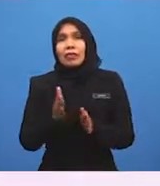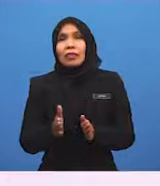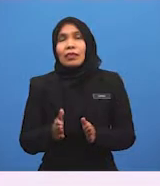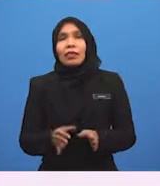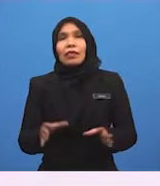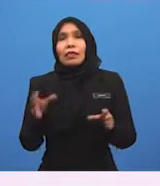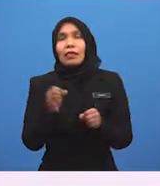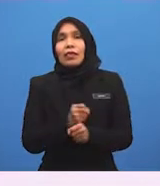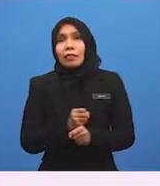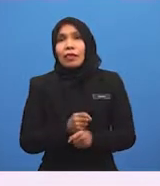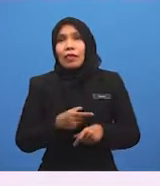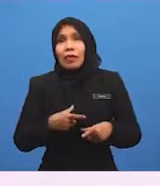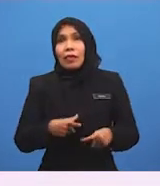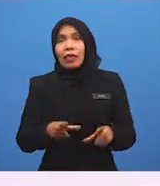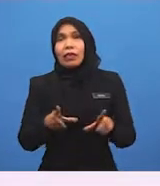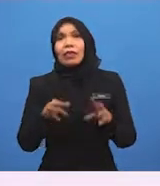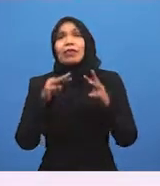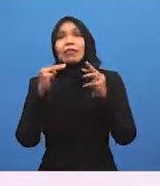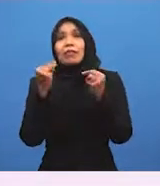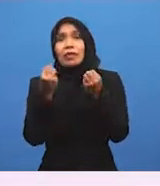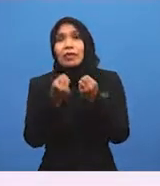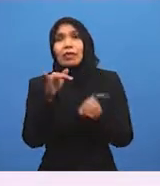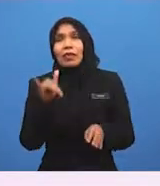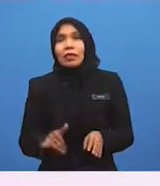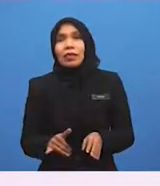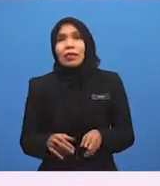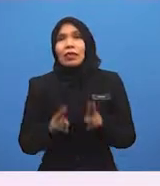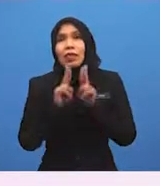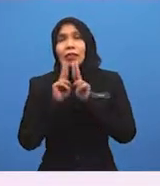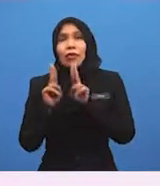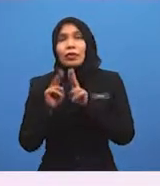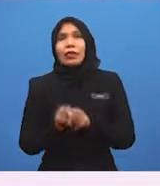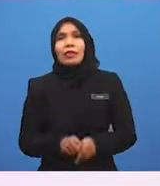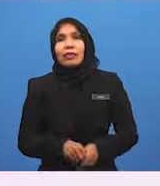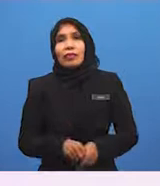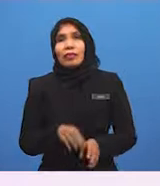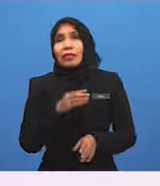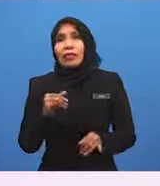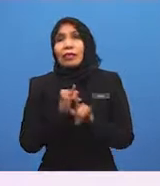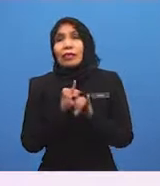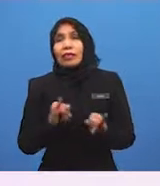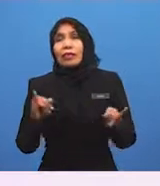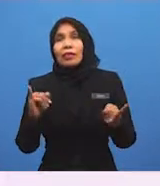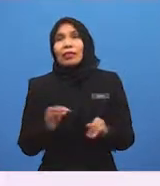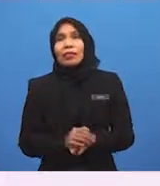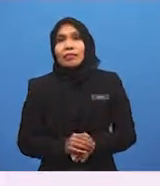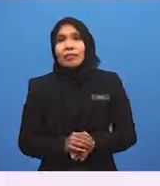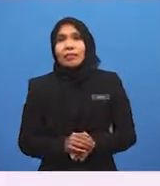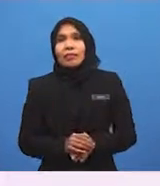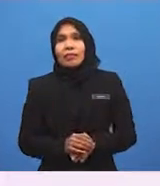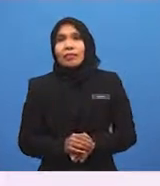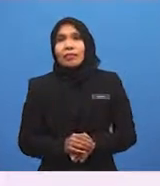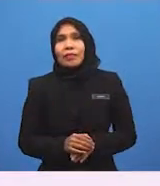harmoni dan sejahtera. Membina ikatan yang kuat sesama jiran adalah syarat